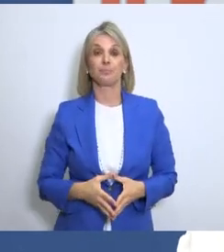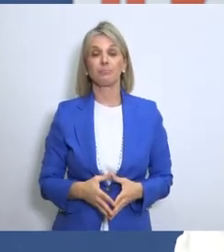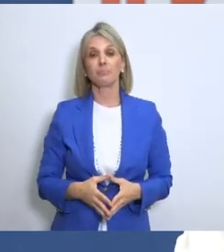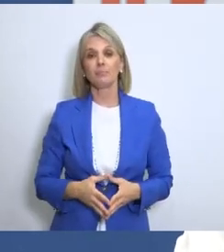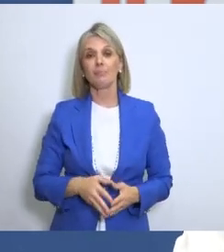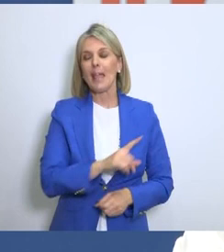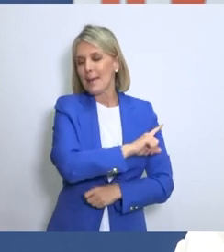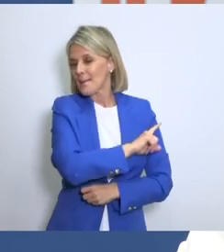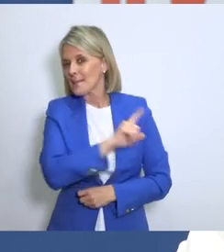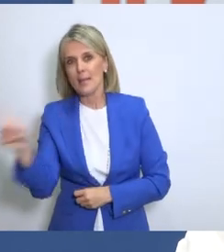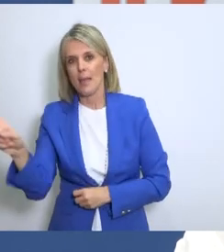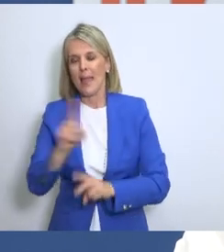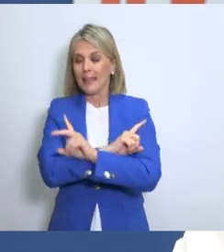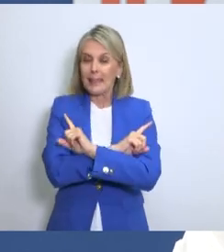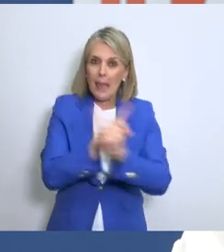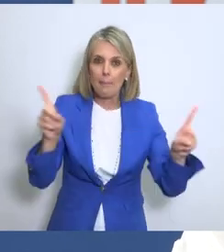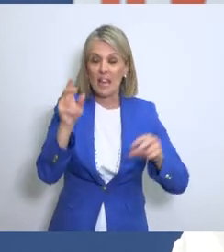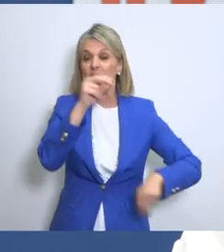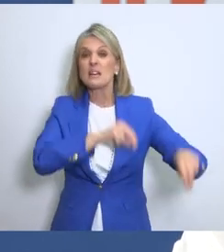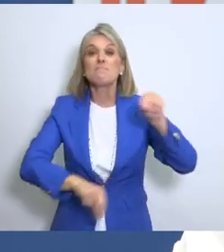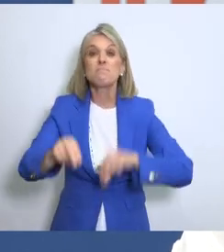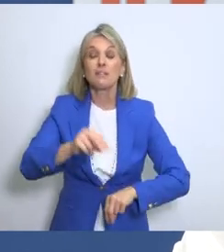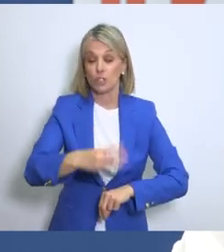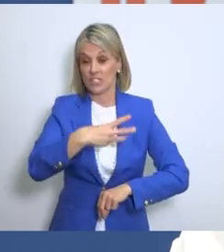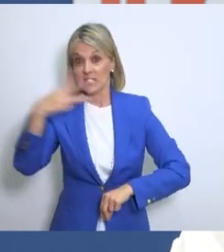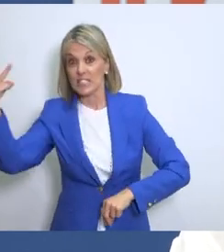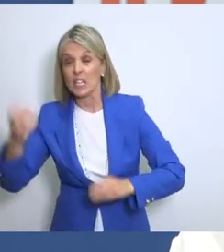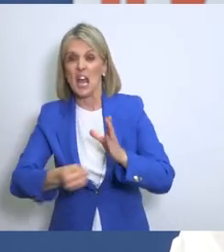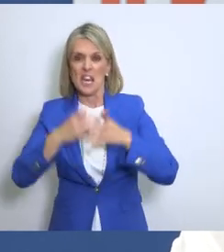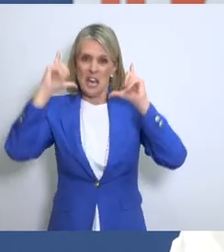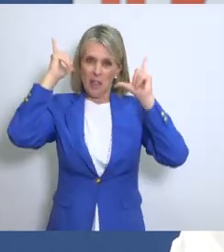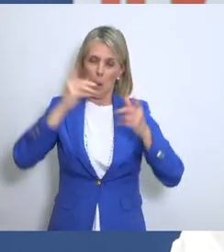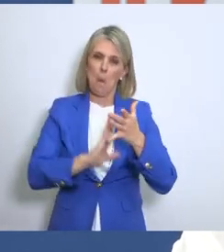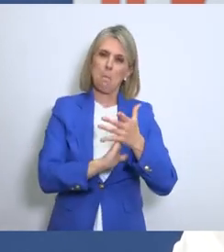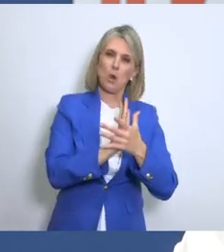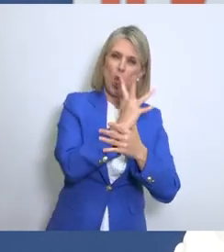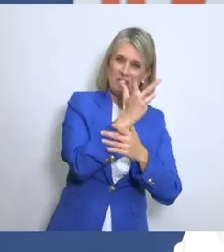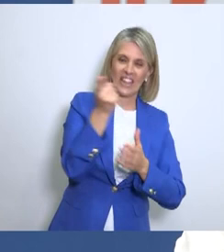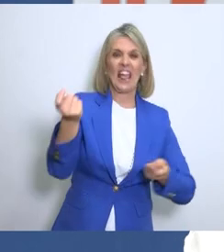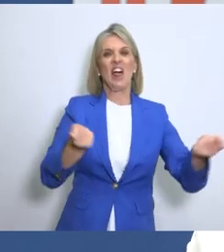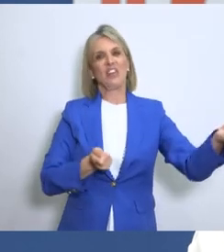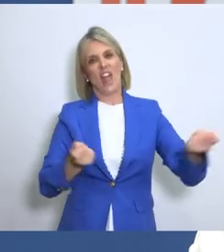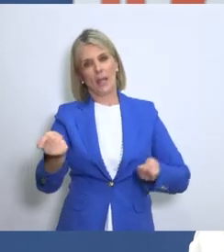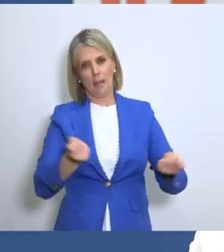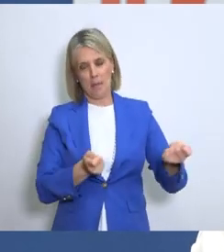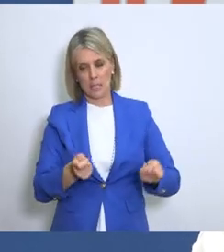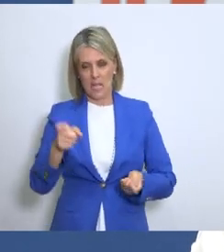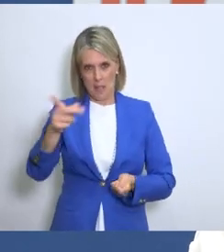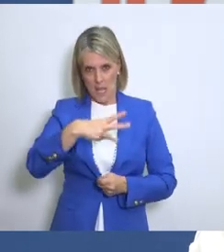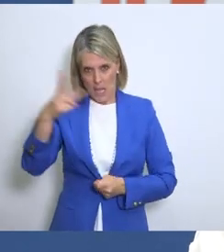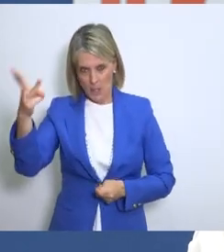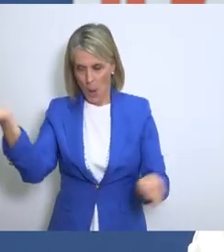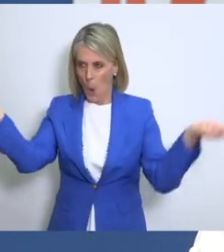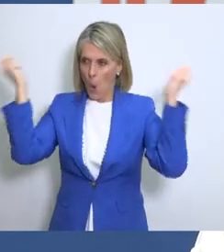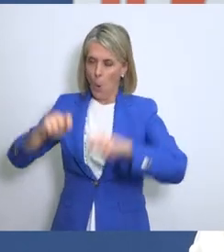καμία ψήφος στο ΣΥΡΙΖΑ και στην λεγόμενη προοδευτική διακυβέρνηση, ως όκ δε λέμε ότι η λογική